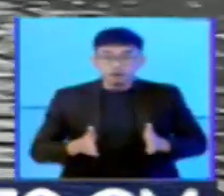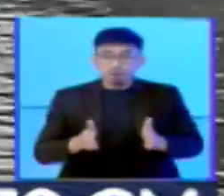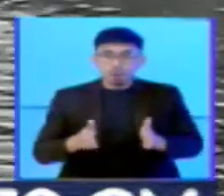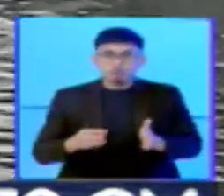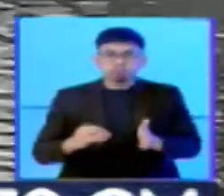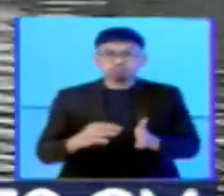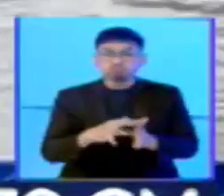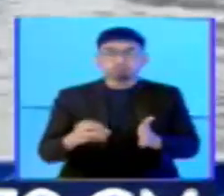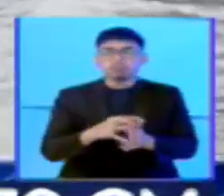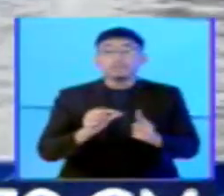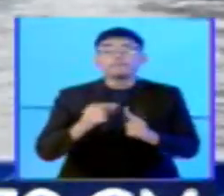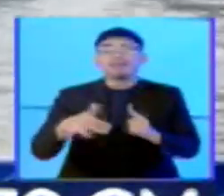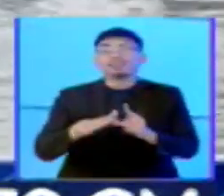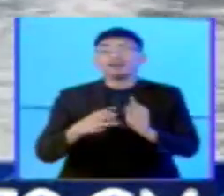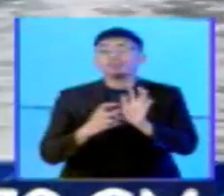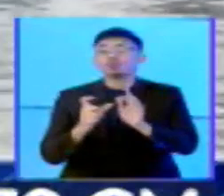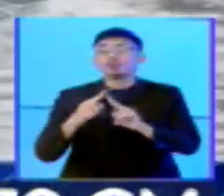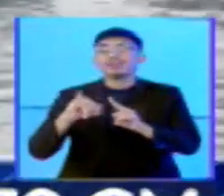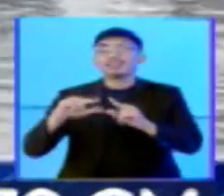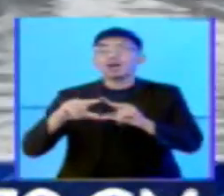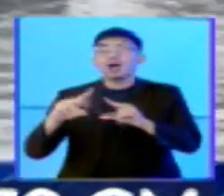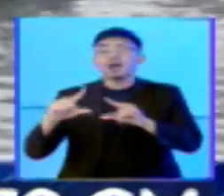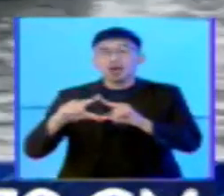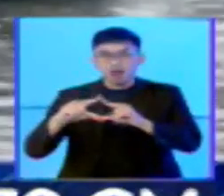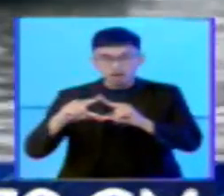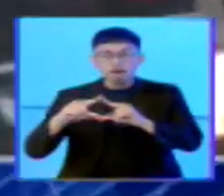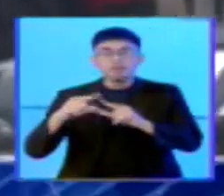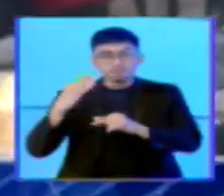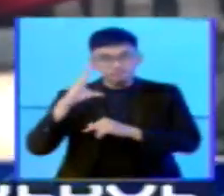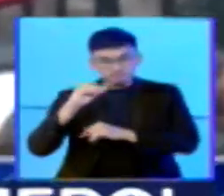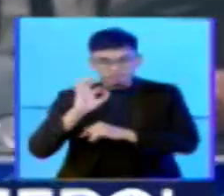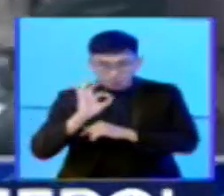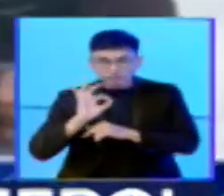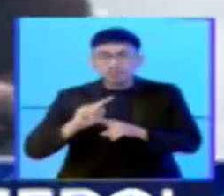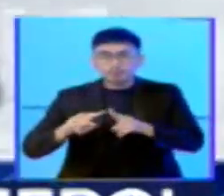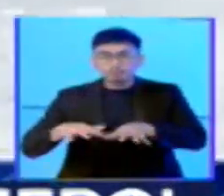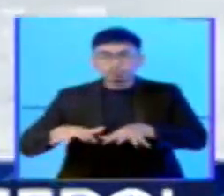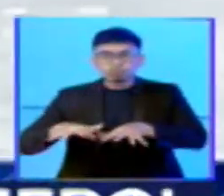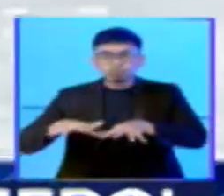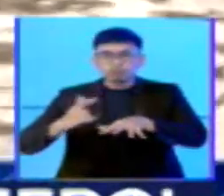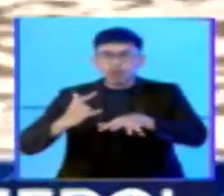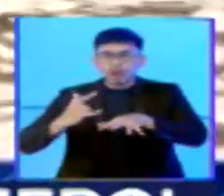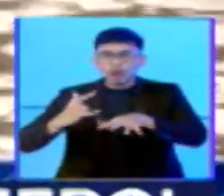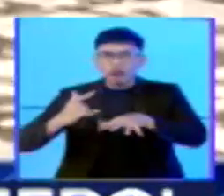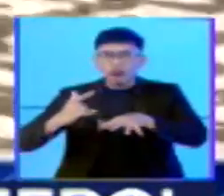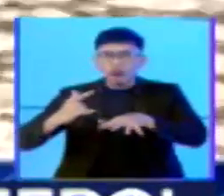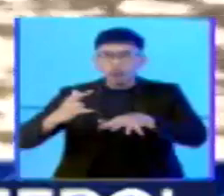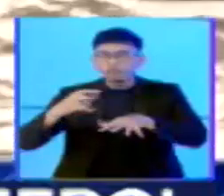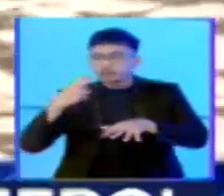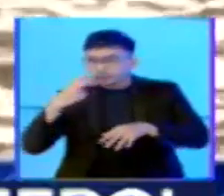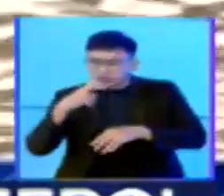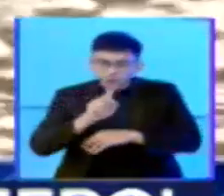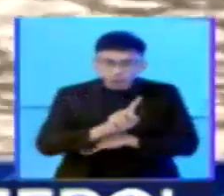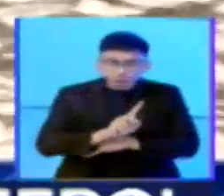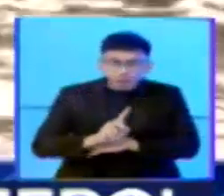namun belum ada pengecekan mengingat saat ini Pasang air laut masih terjadi dan dalam proses pengecekan dan sejauh ini